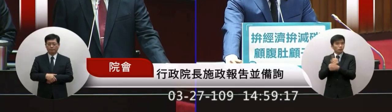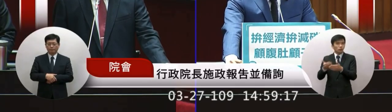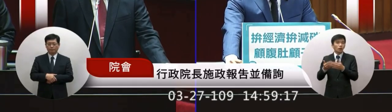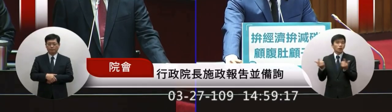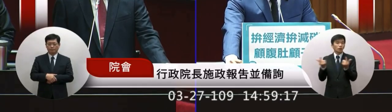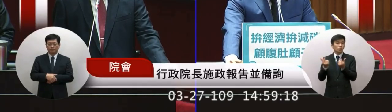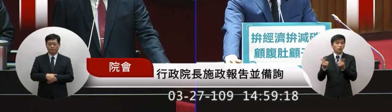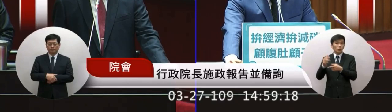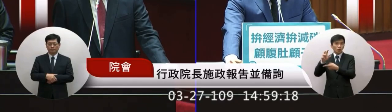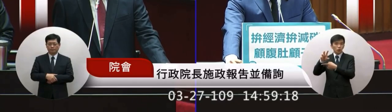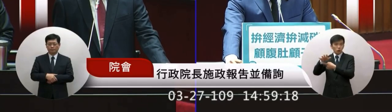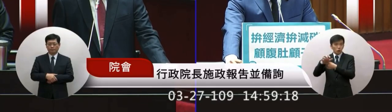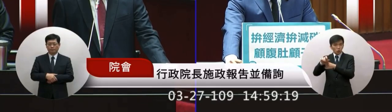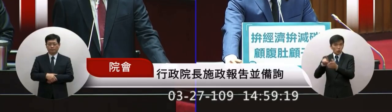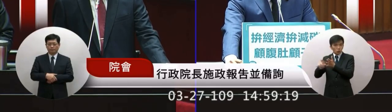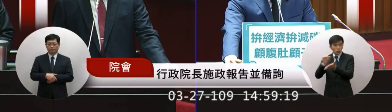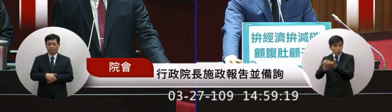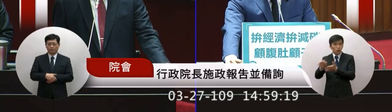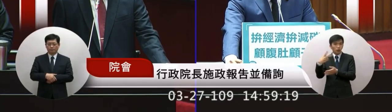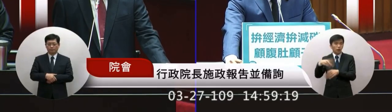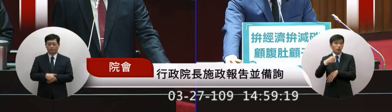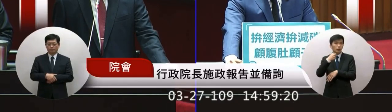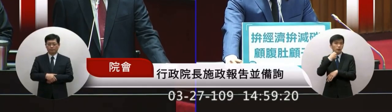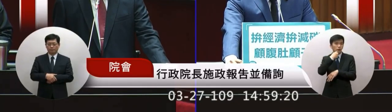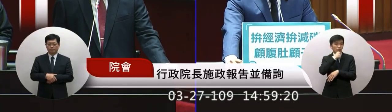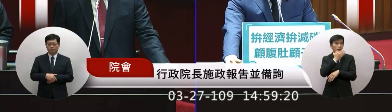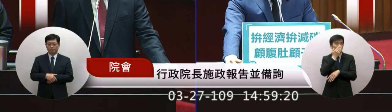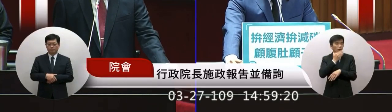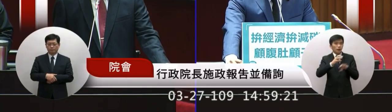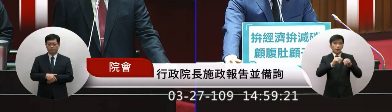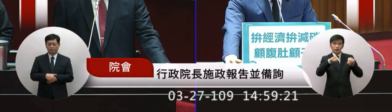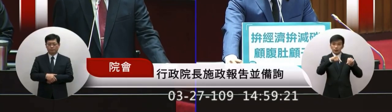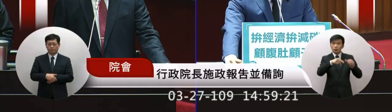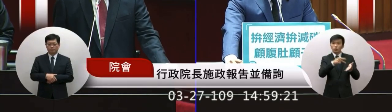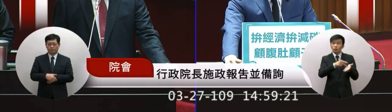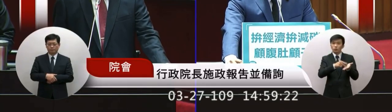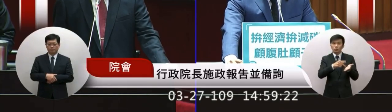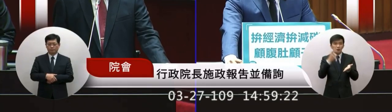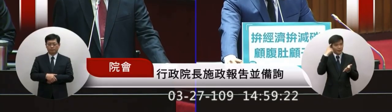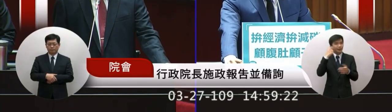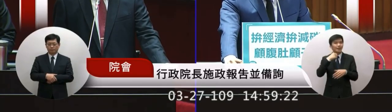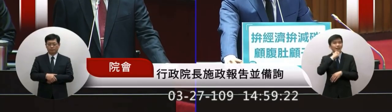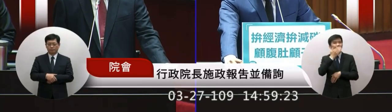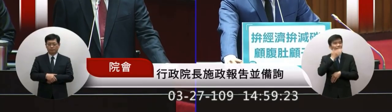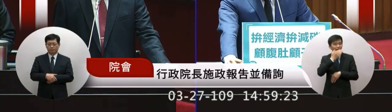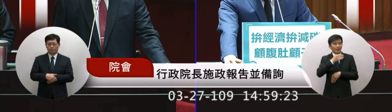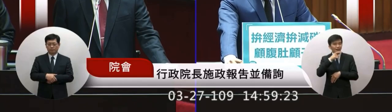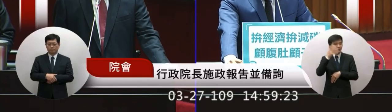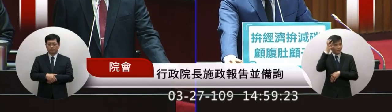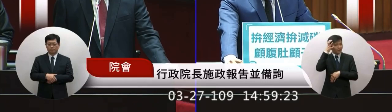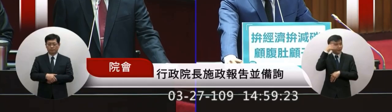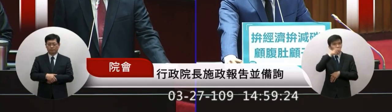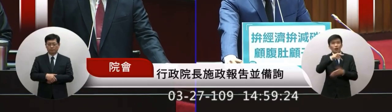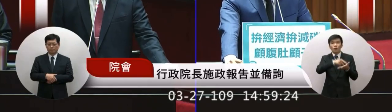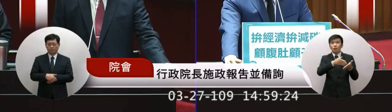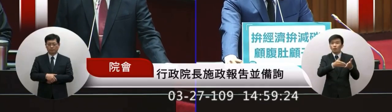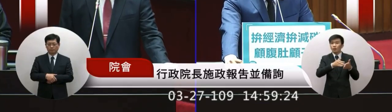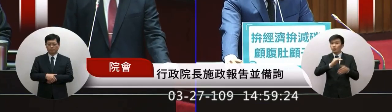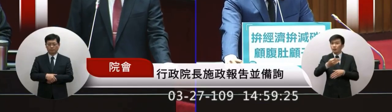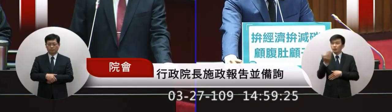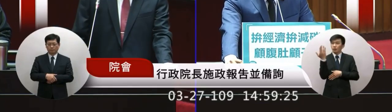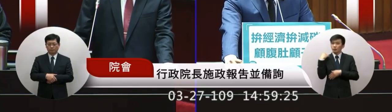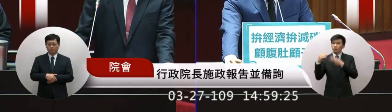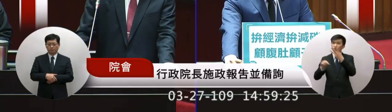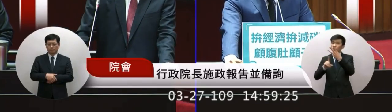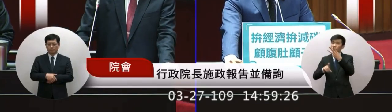农业跟财团圈地的这个部分。哦，台糖的地我想是就这样的效行为。那其实我在3月19号也有